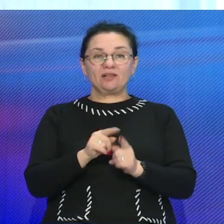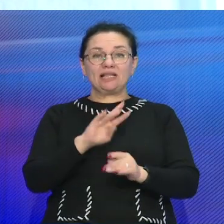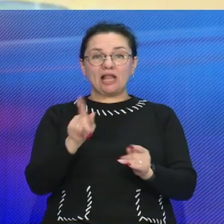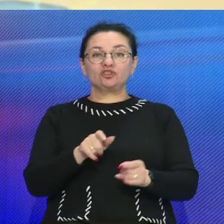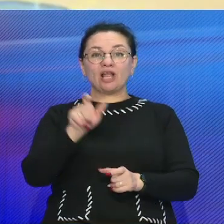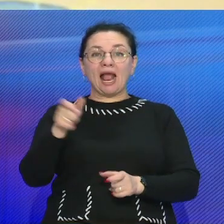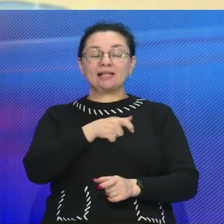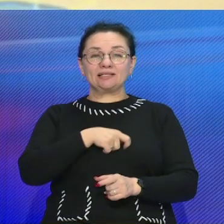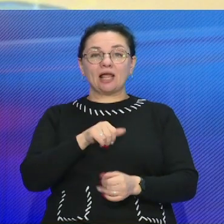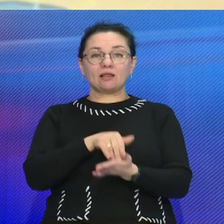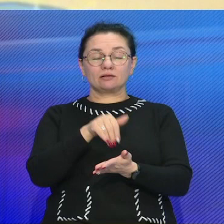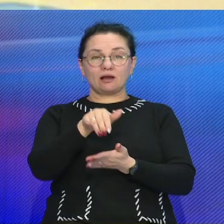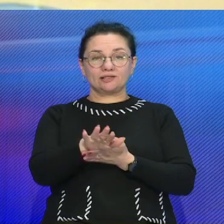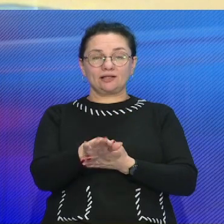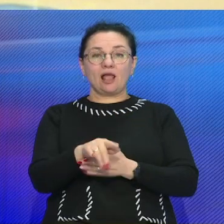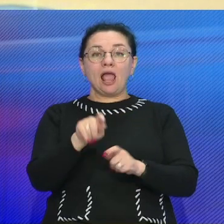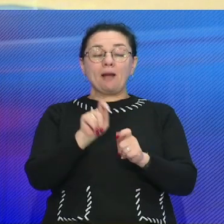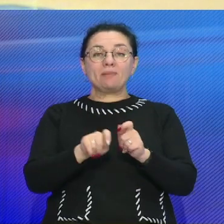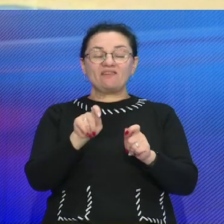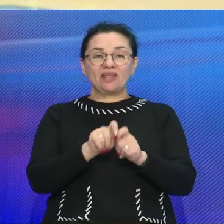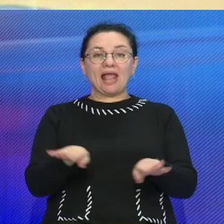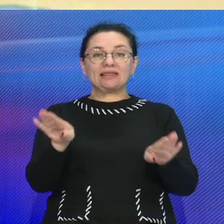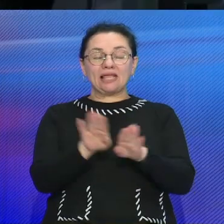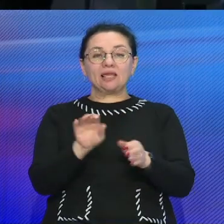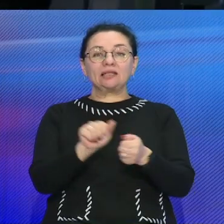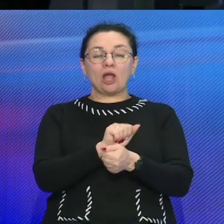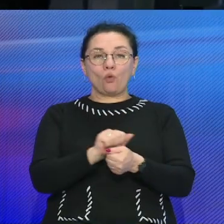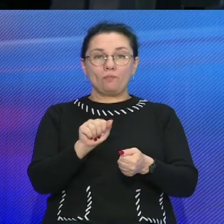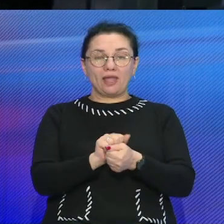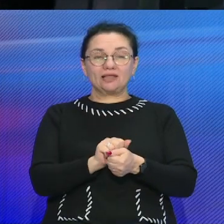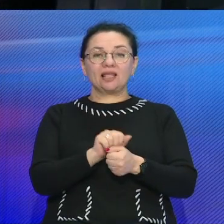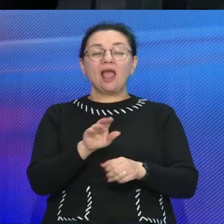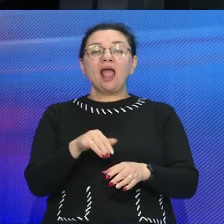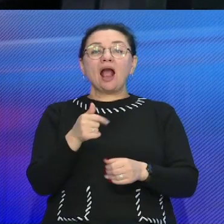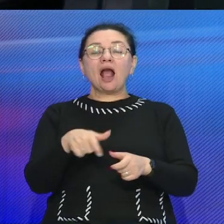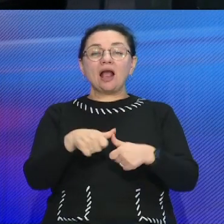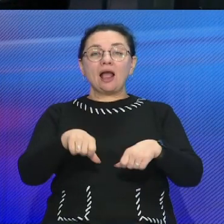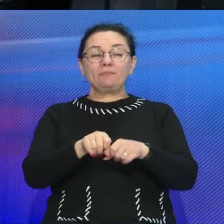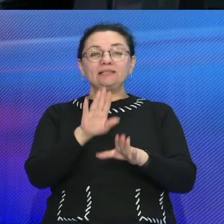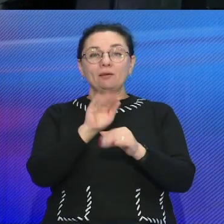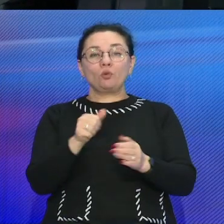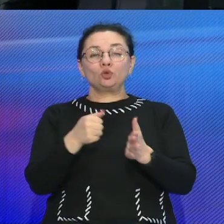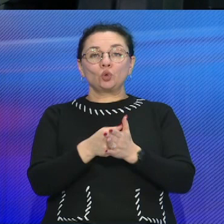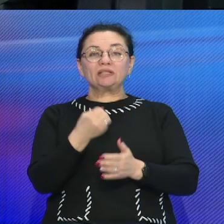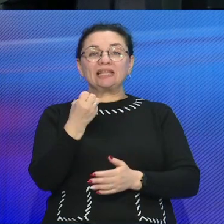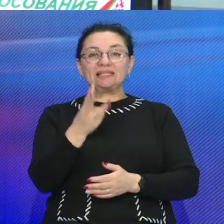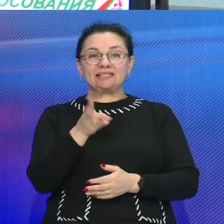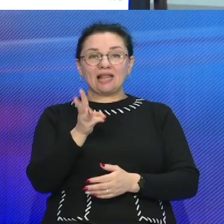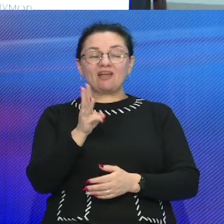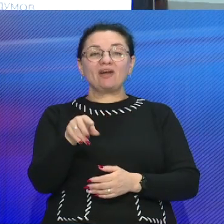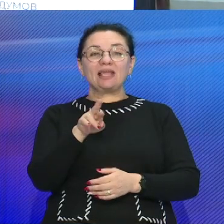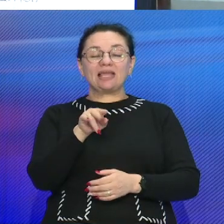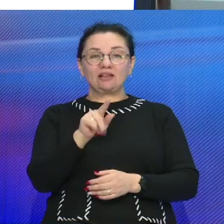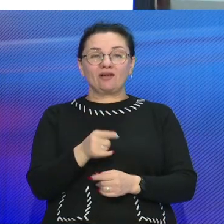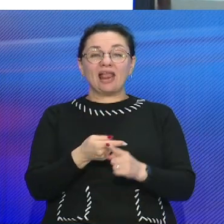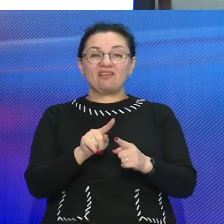регистрации. Правяраць пакеты дакументаў прэтэндэнтаў на дэпутацкую пасаду выбаркамы будуць да 30 студзеня ўключна. У гэты дзень стане